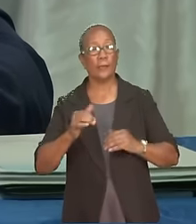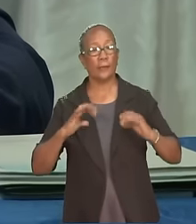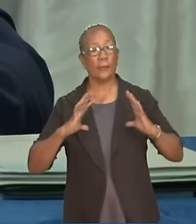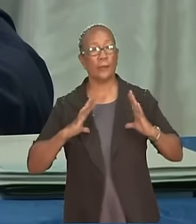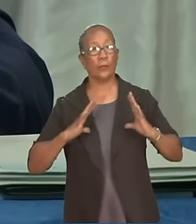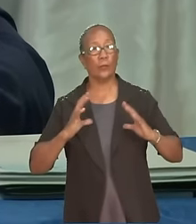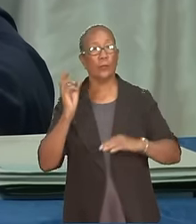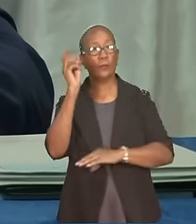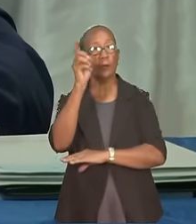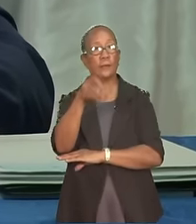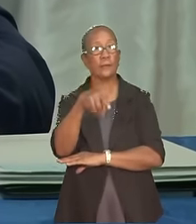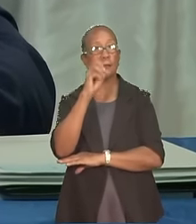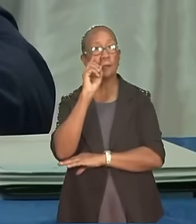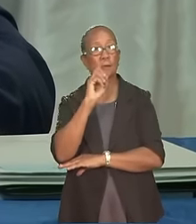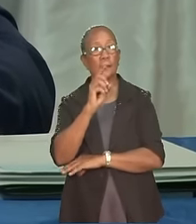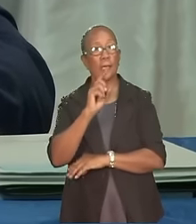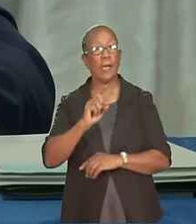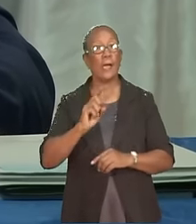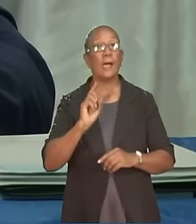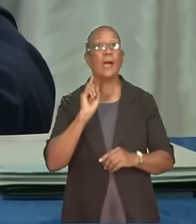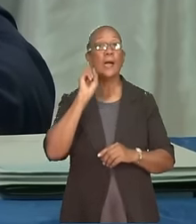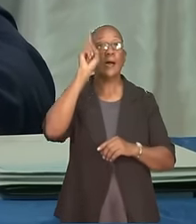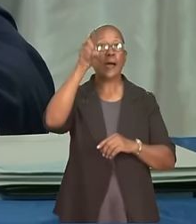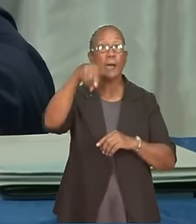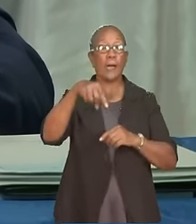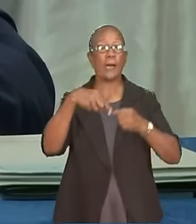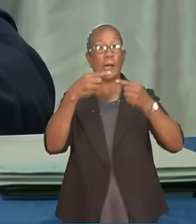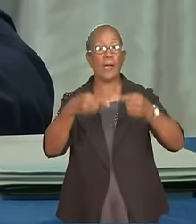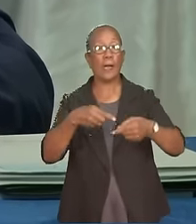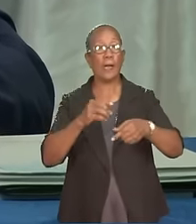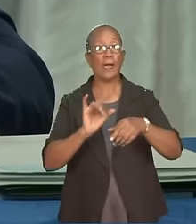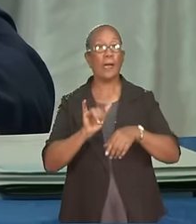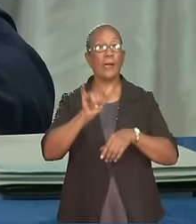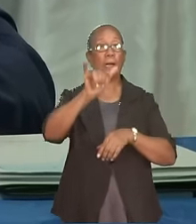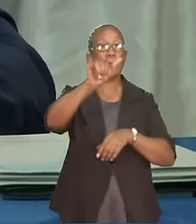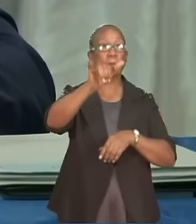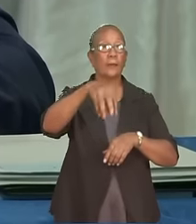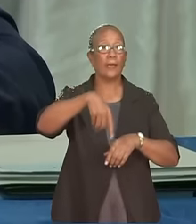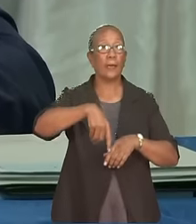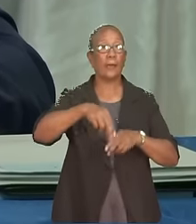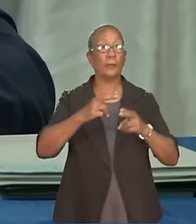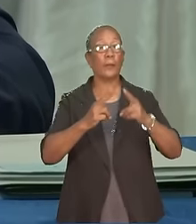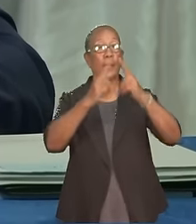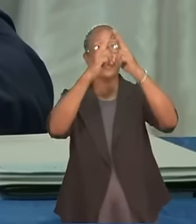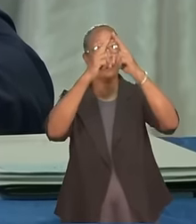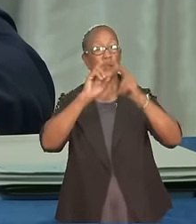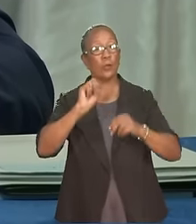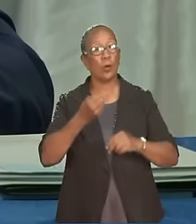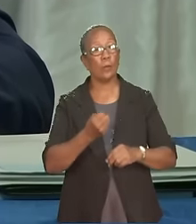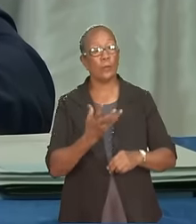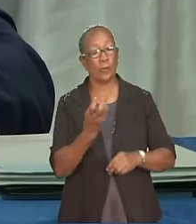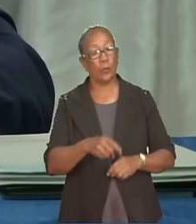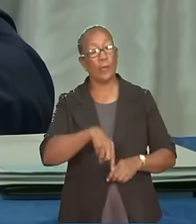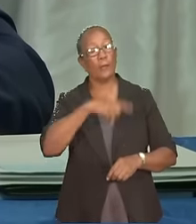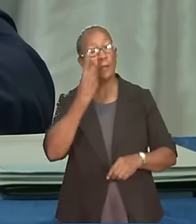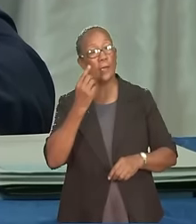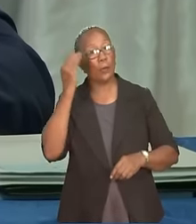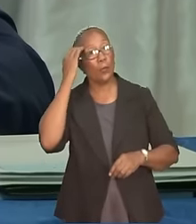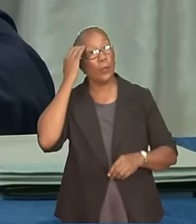Staatsolie afreizen naar Parijs. Omdat wij het fijne van wilden weten wat er precies aan de hand